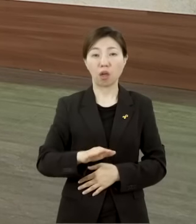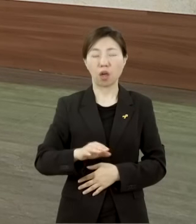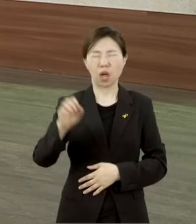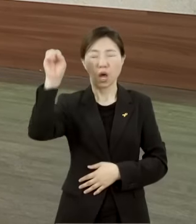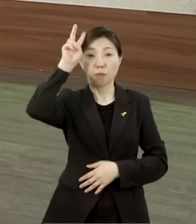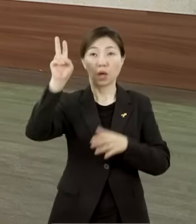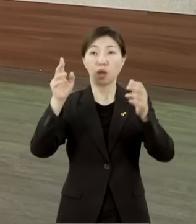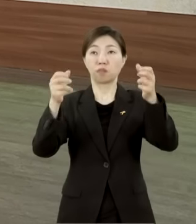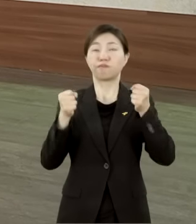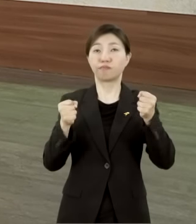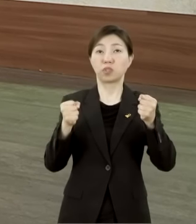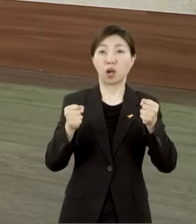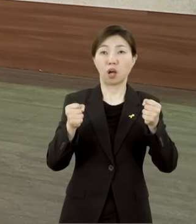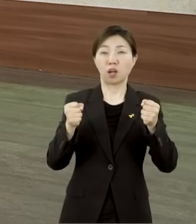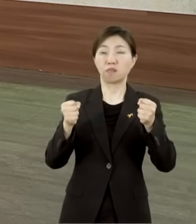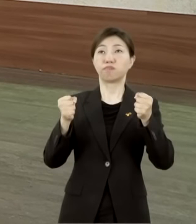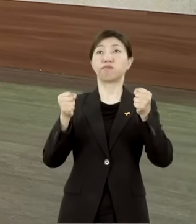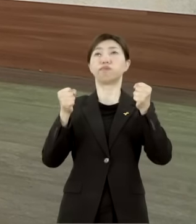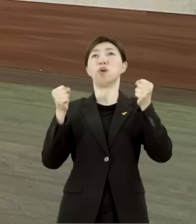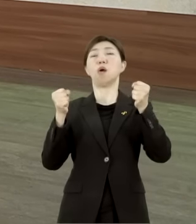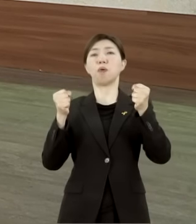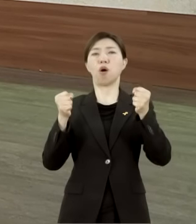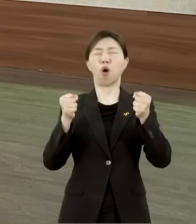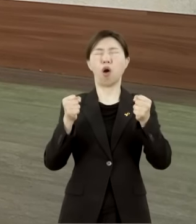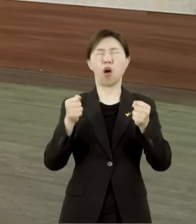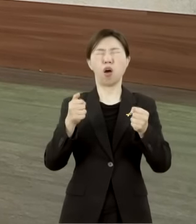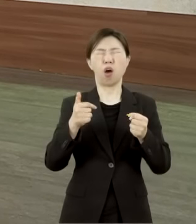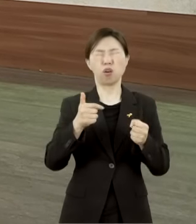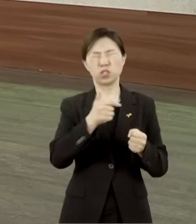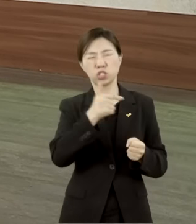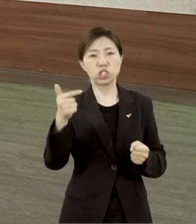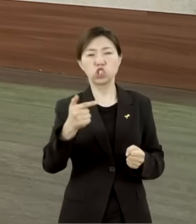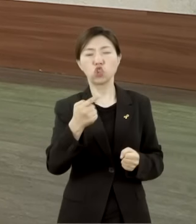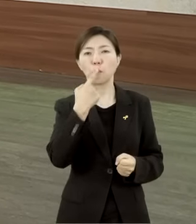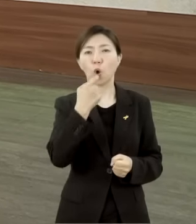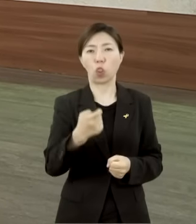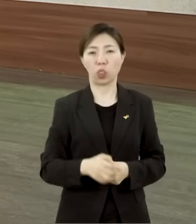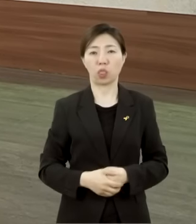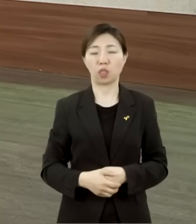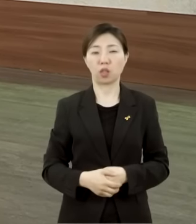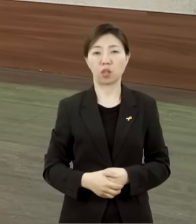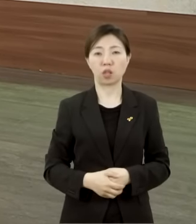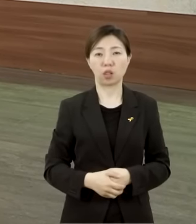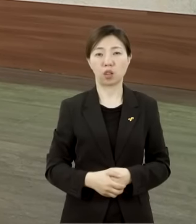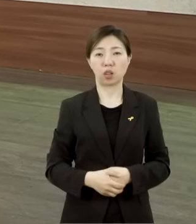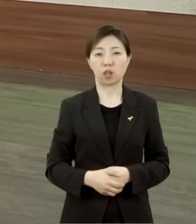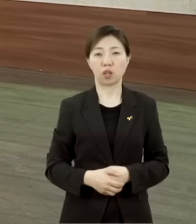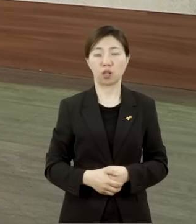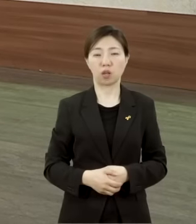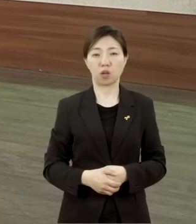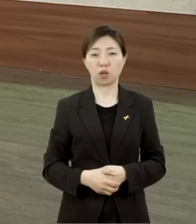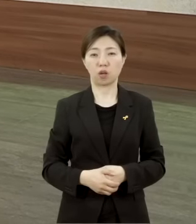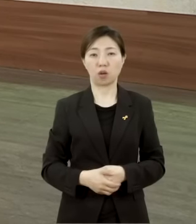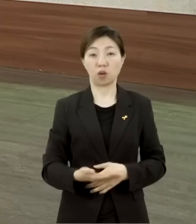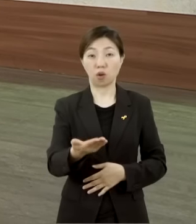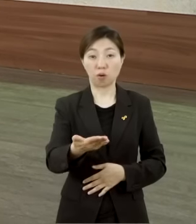관세보살 외치는 그대로 사다리 잡은 상태에서 그대로 떨어졌으면 굉장히